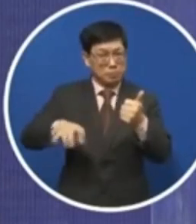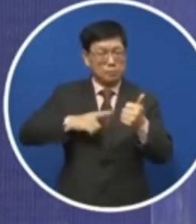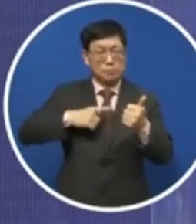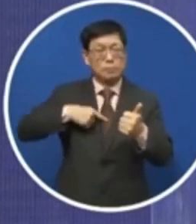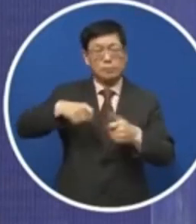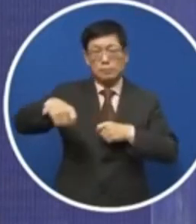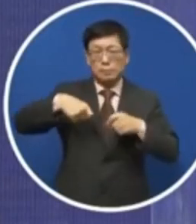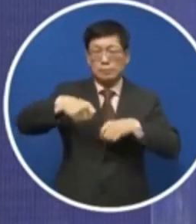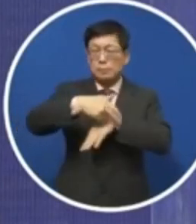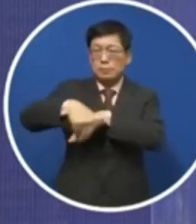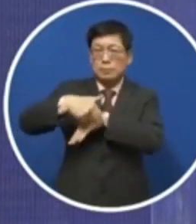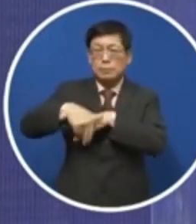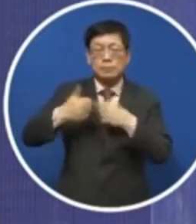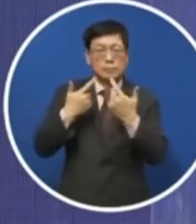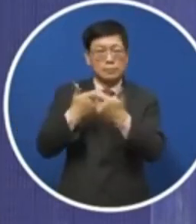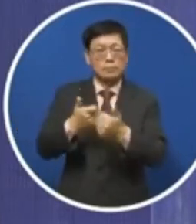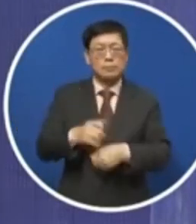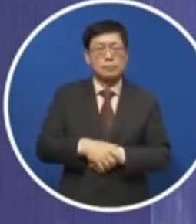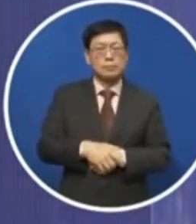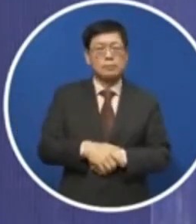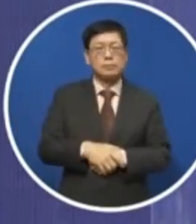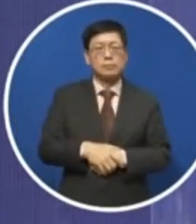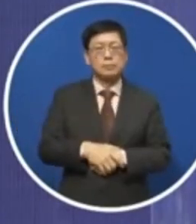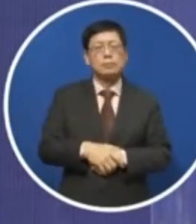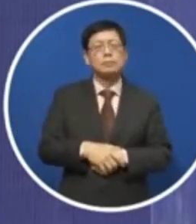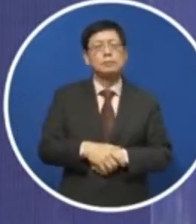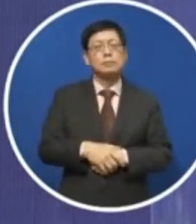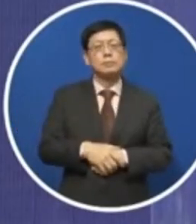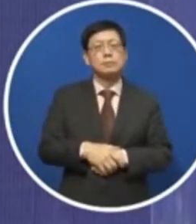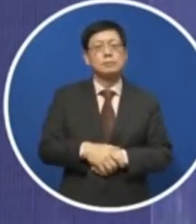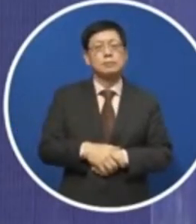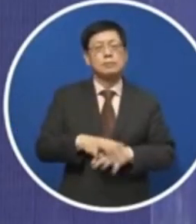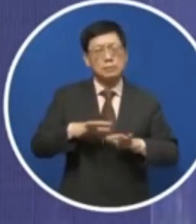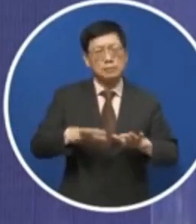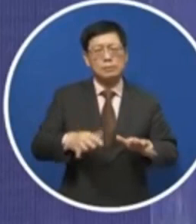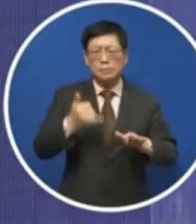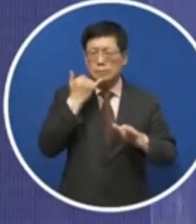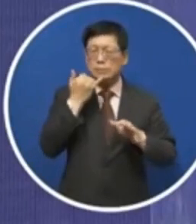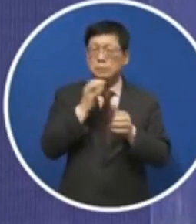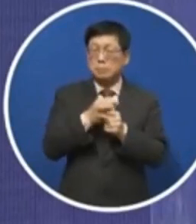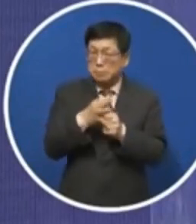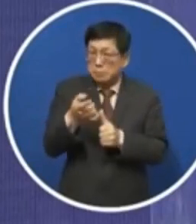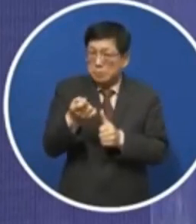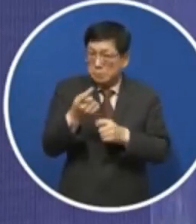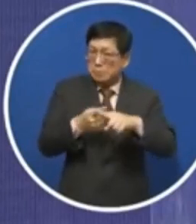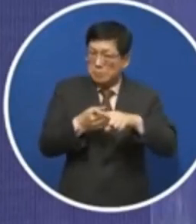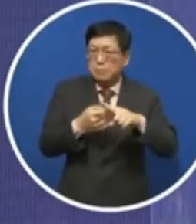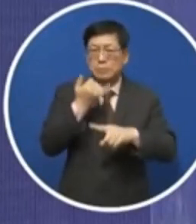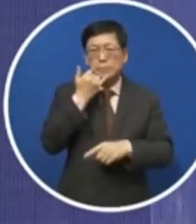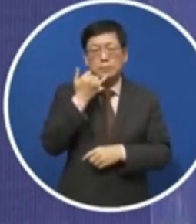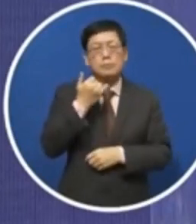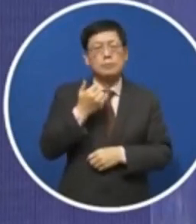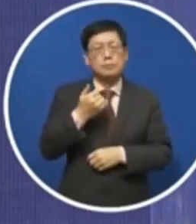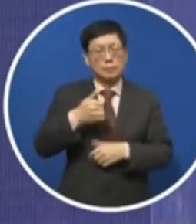的相关的指引啊，我指的是适度的这个松绑放宽的指引，